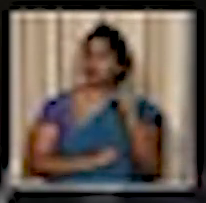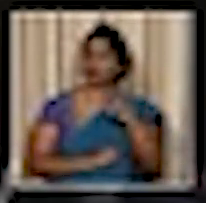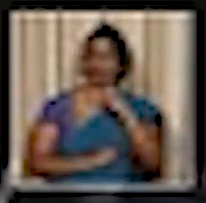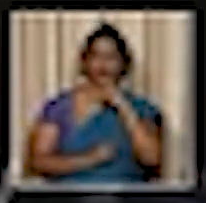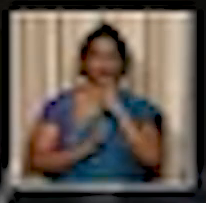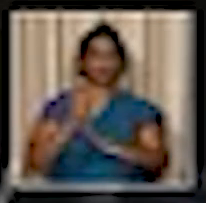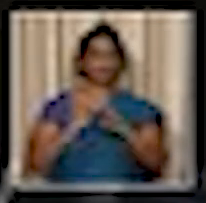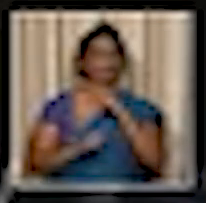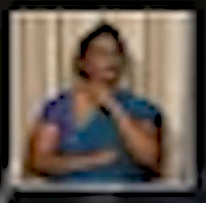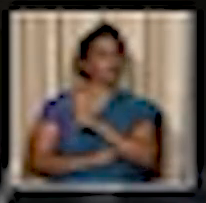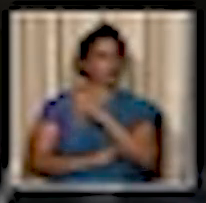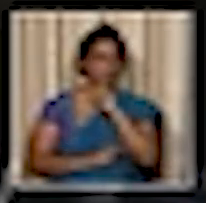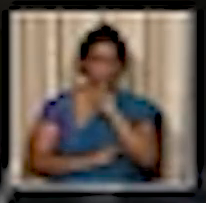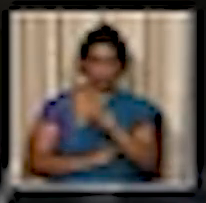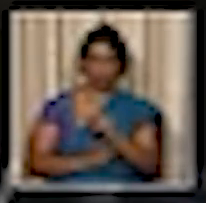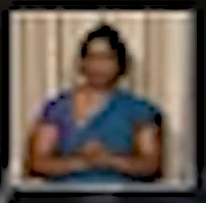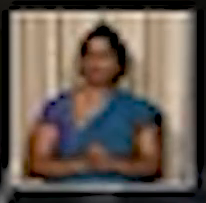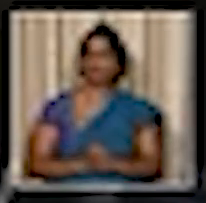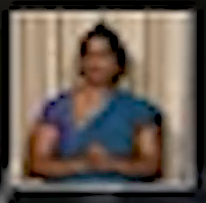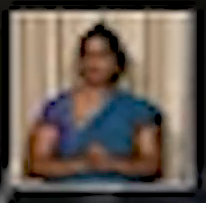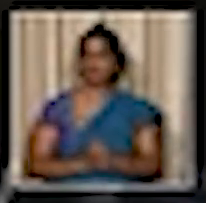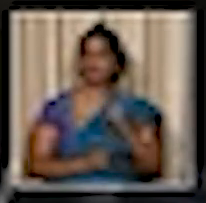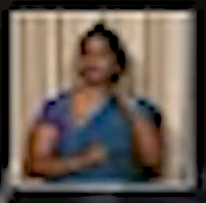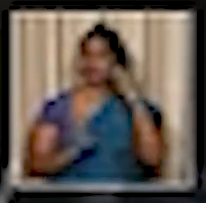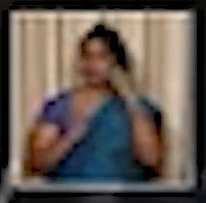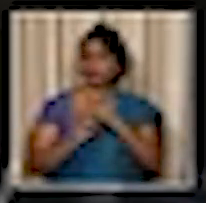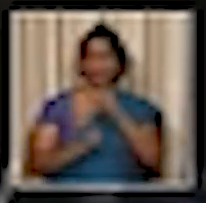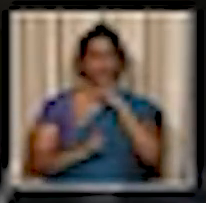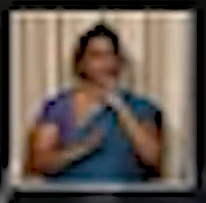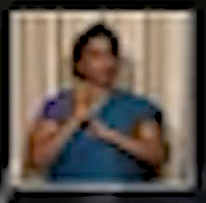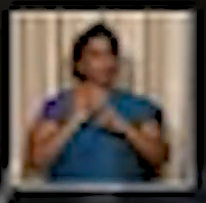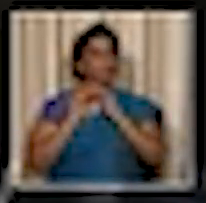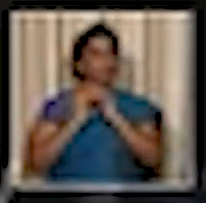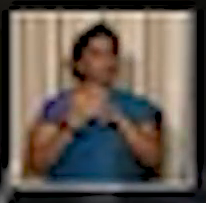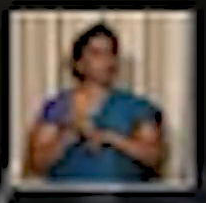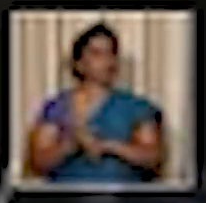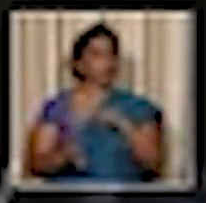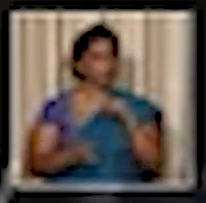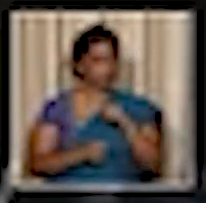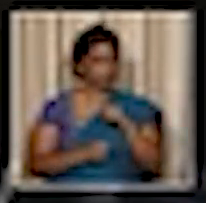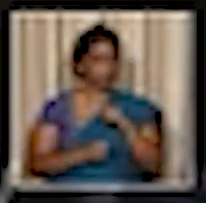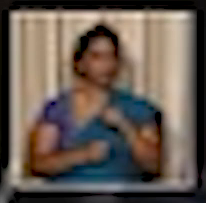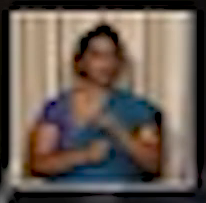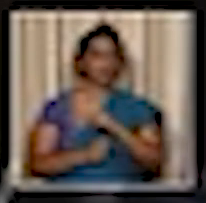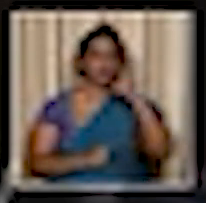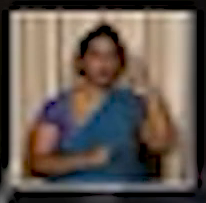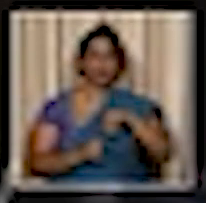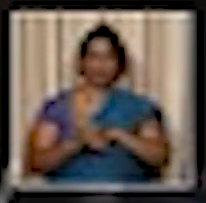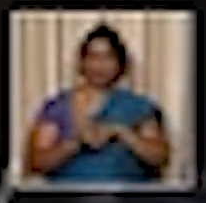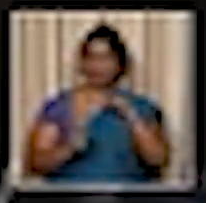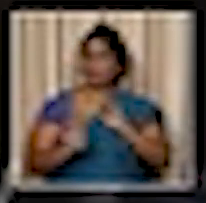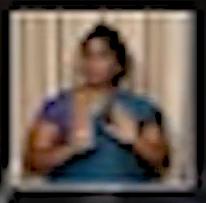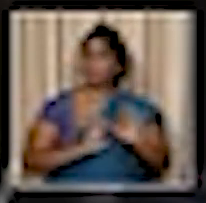අධිකරණ අමාත්‍යාංශයට බව දන්වා ඇත. ඒ පිළිබඳව අධිකරණ අමාත්‍යාංශයේ ලේකම්වරයා, අතිරේක ලේකම්